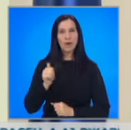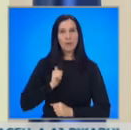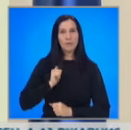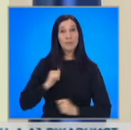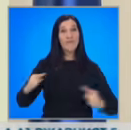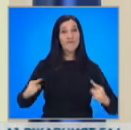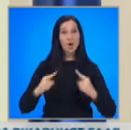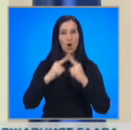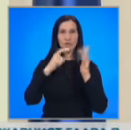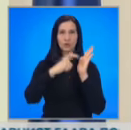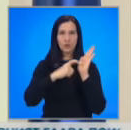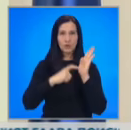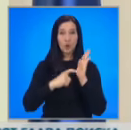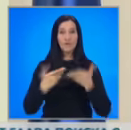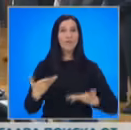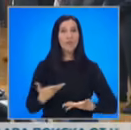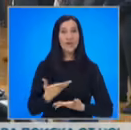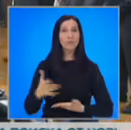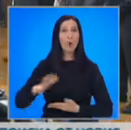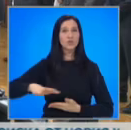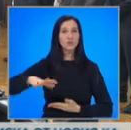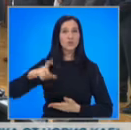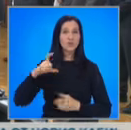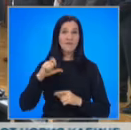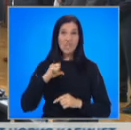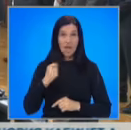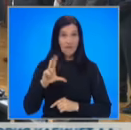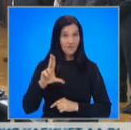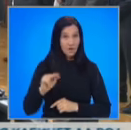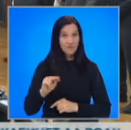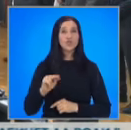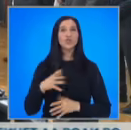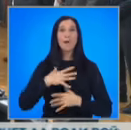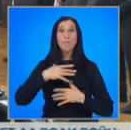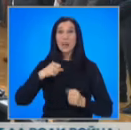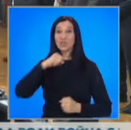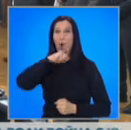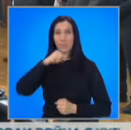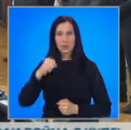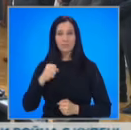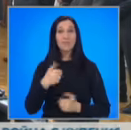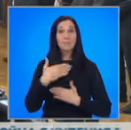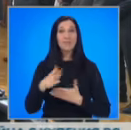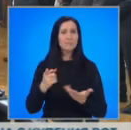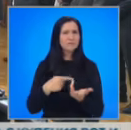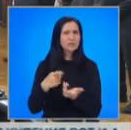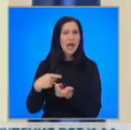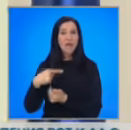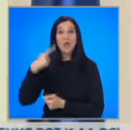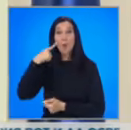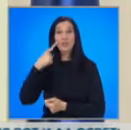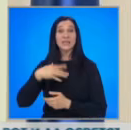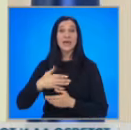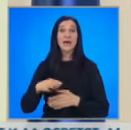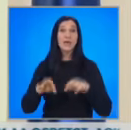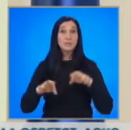на върховенството на закона и в интерес на обществото. Стефан Янев каза, че ще са безкомпромисни пред всякакви опити за изборни нарушения.